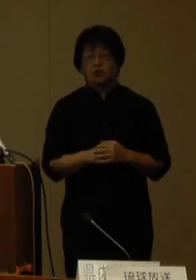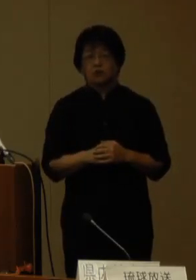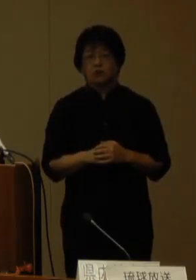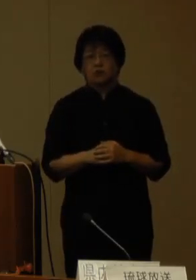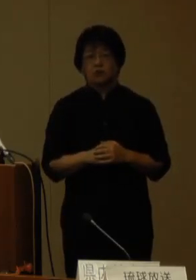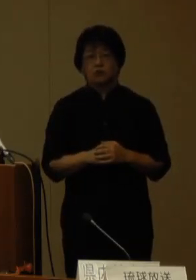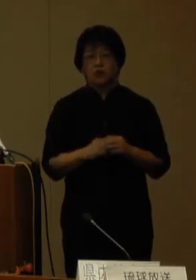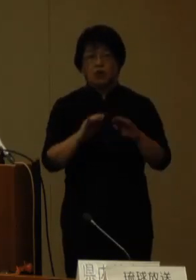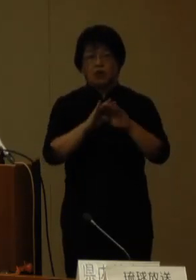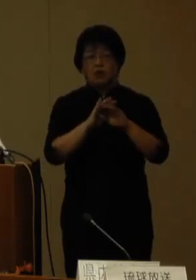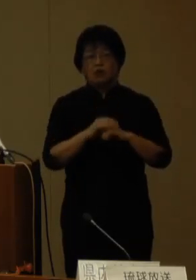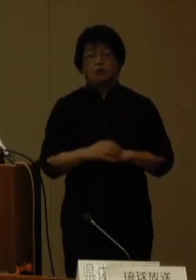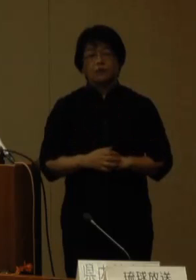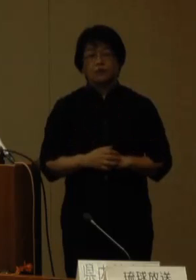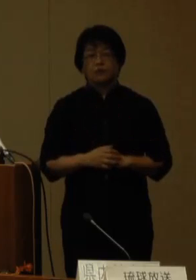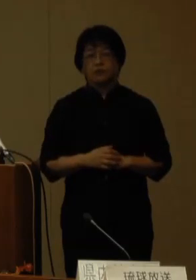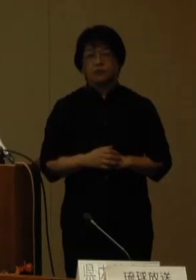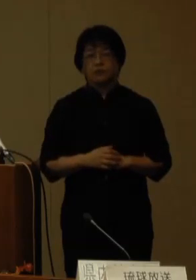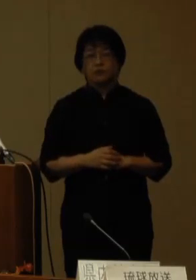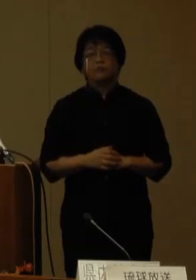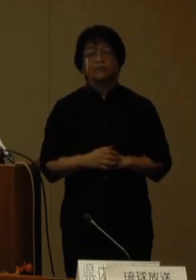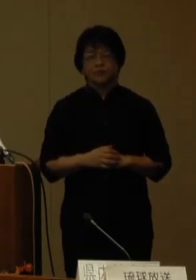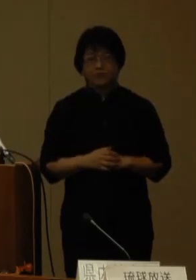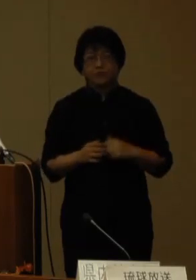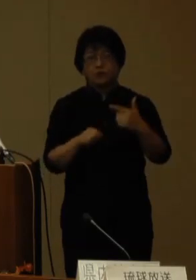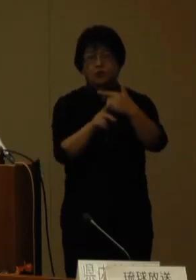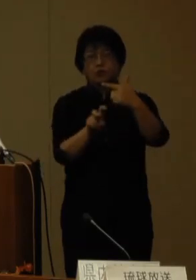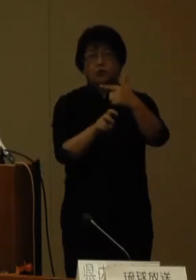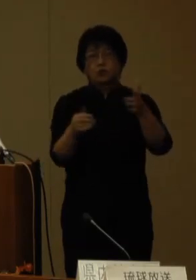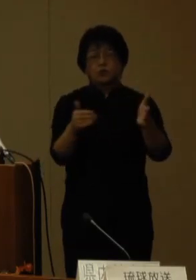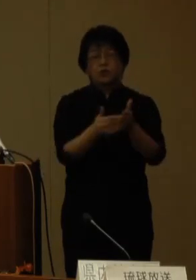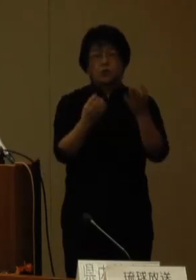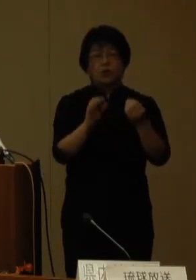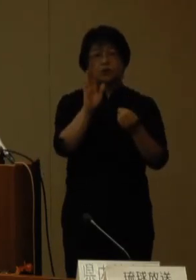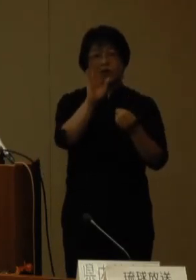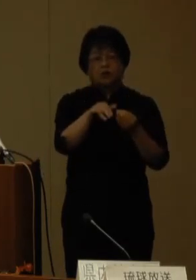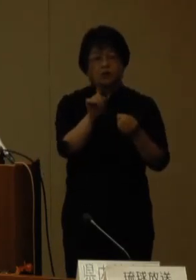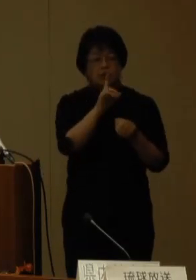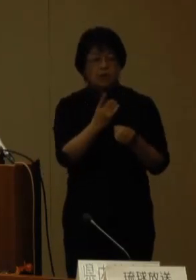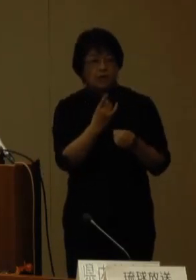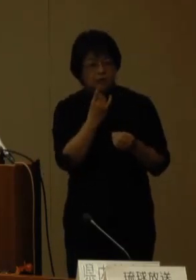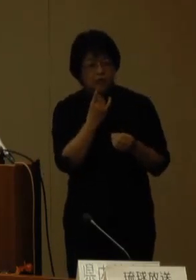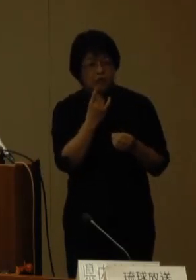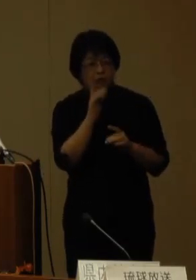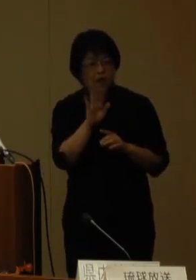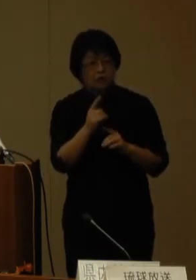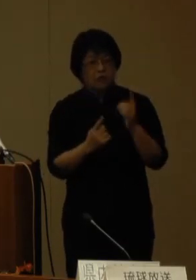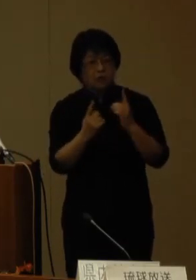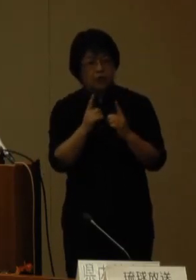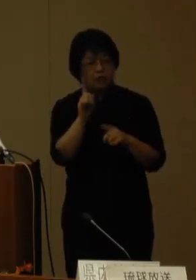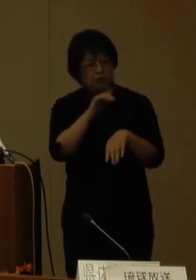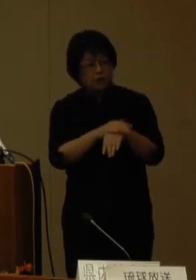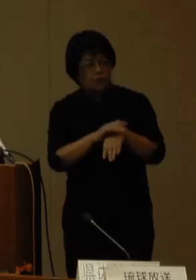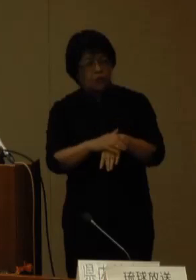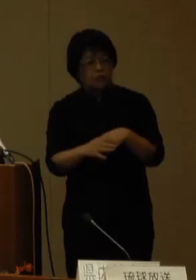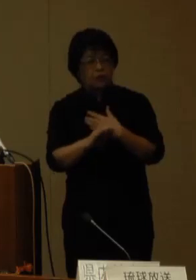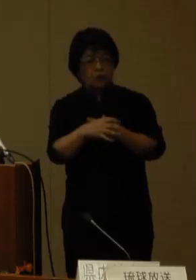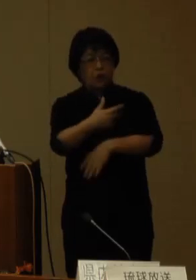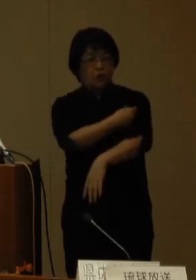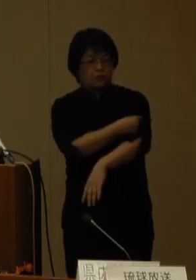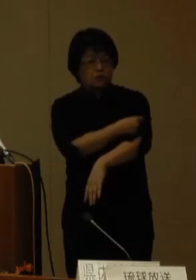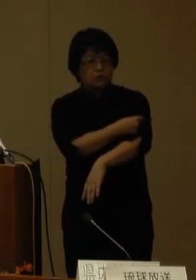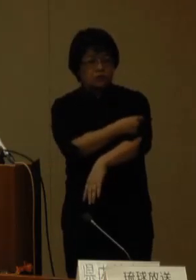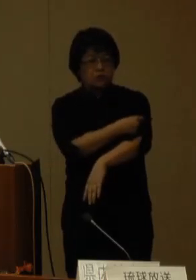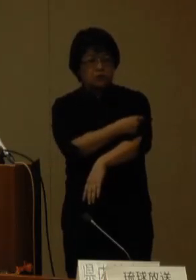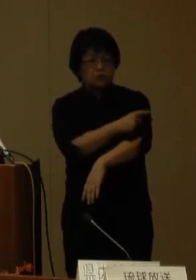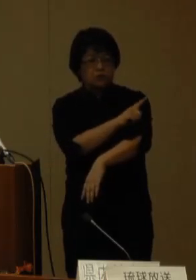望といいますか、出口といいますか、期待するところっていうのは、まあ、例えばワクチンであったり、何かしらでその夏休み以降は抑